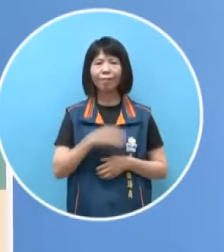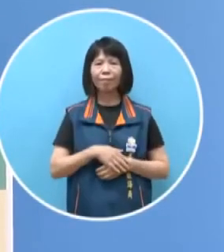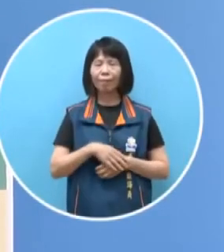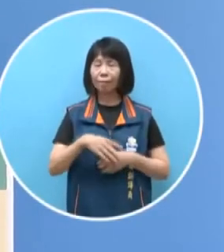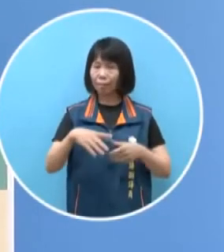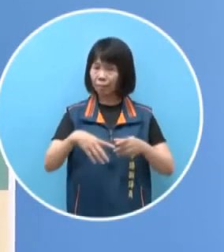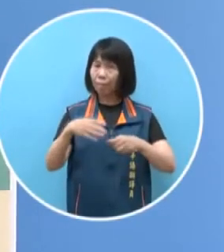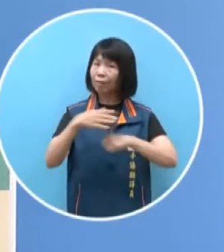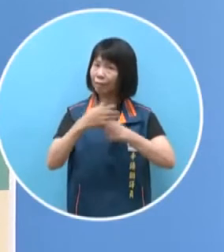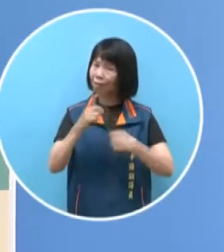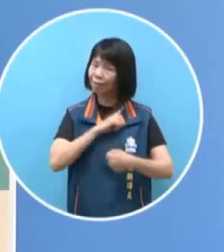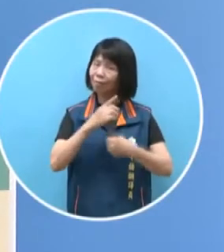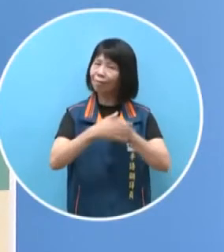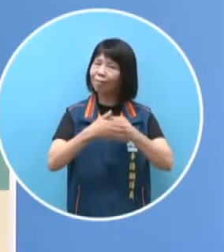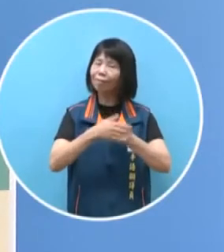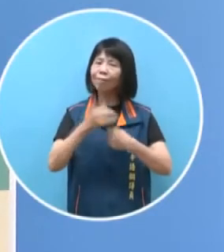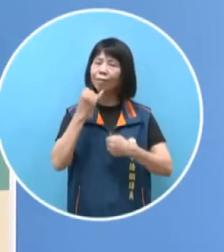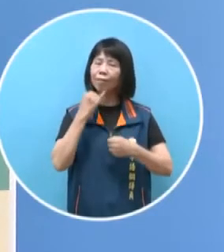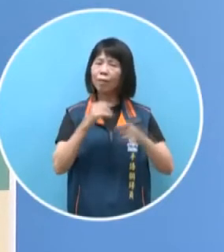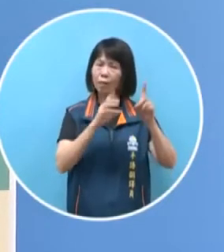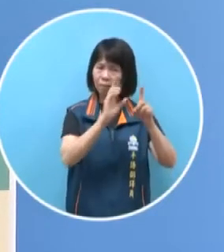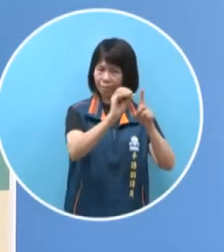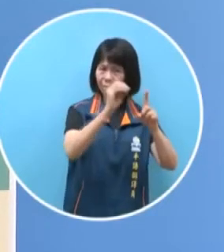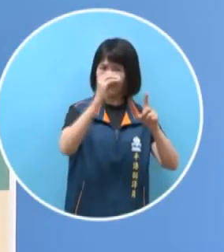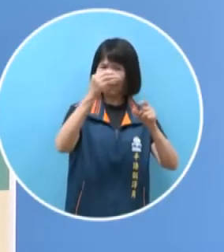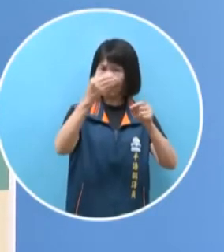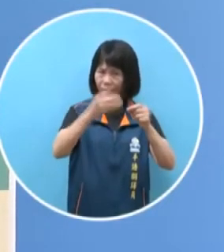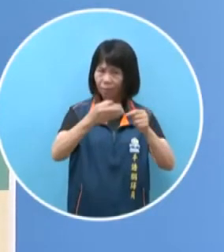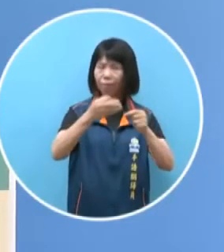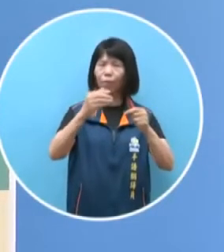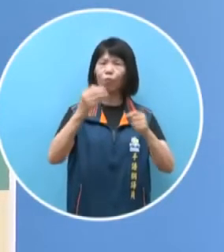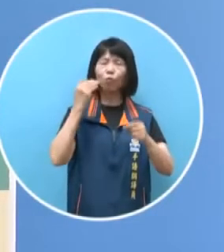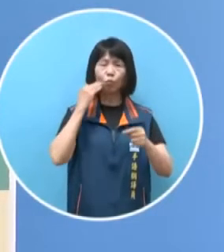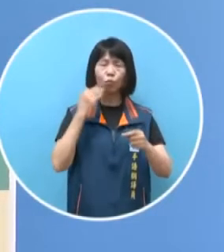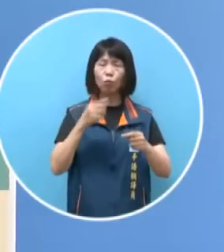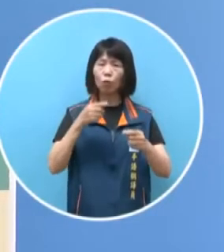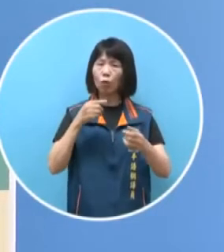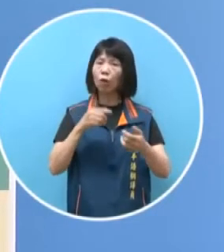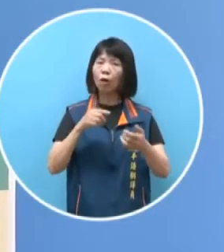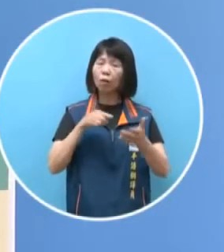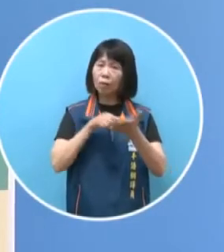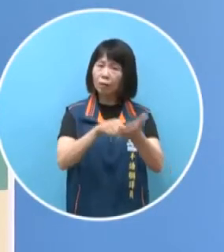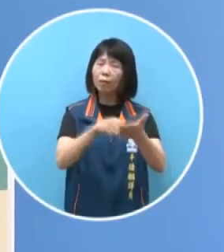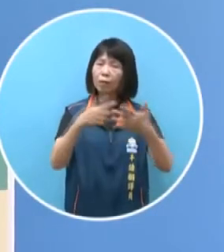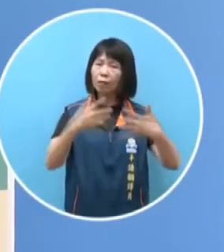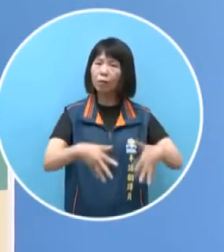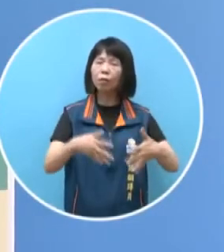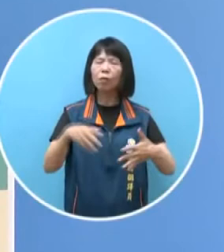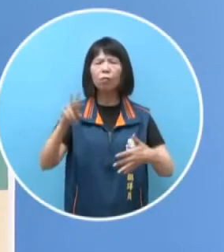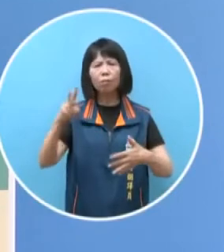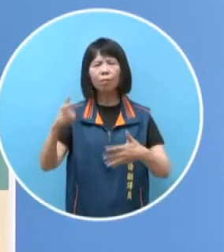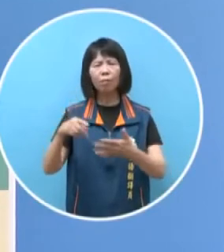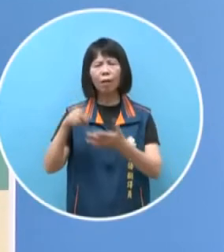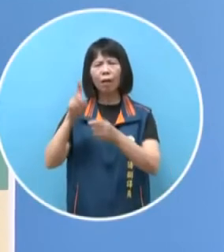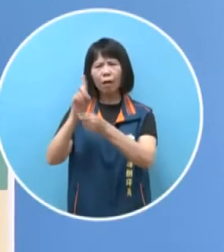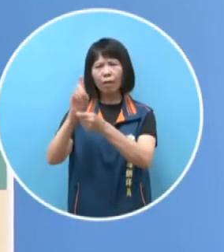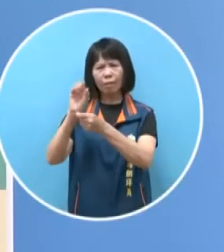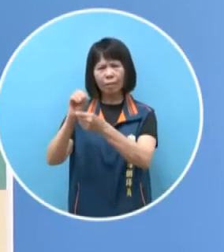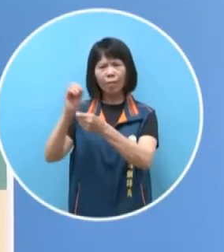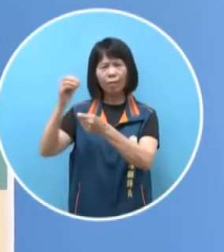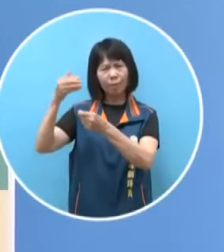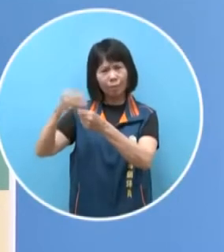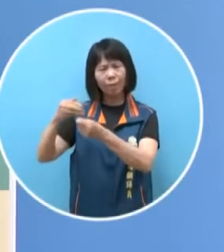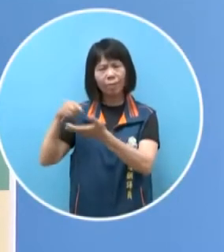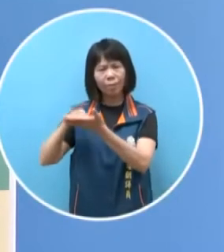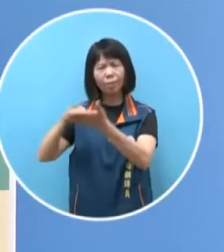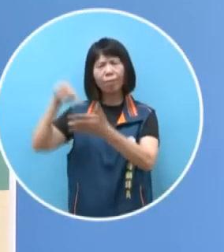障。那也有的是109年已经核定的，或是109年没有被核定的。那现在中央部会呢都